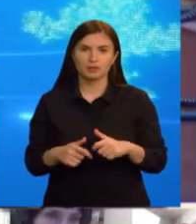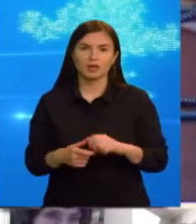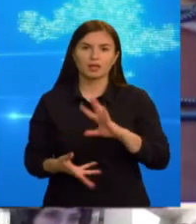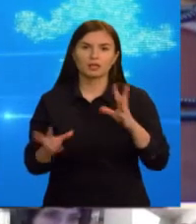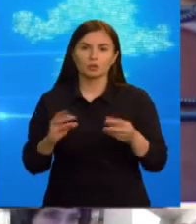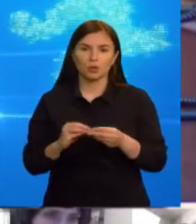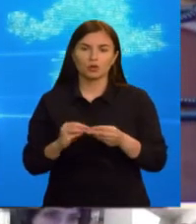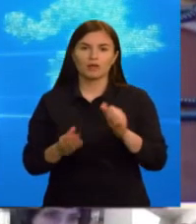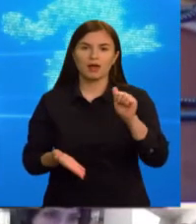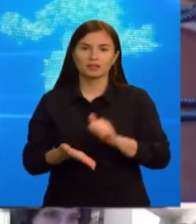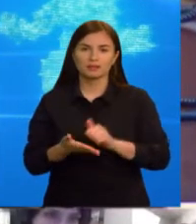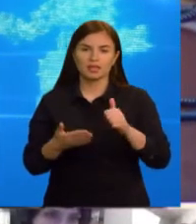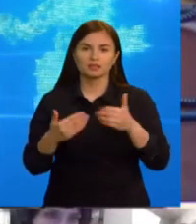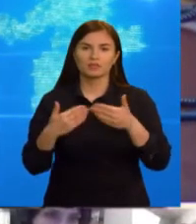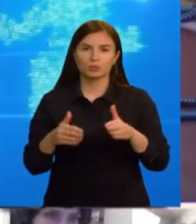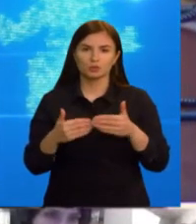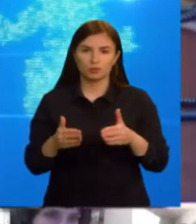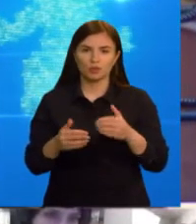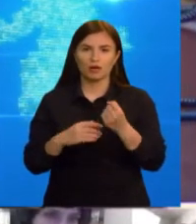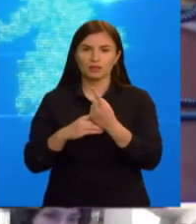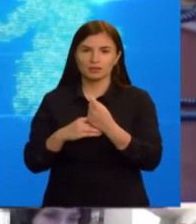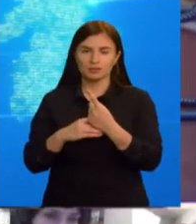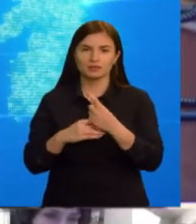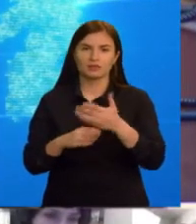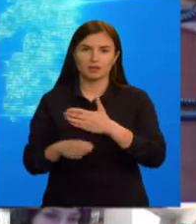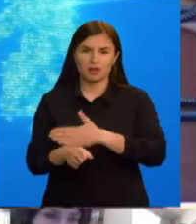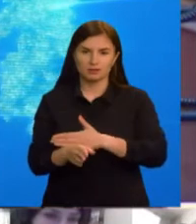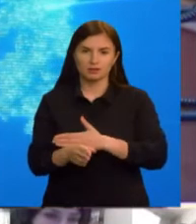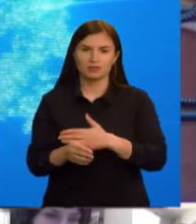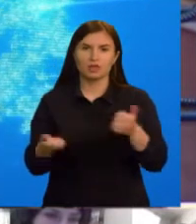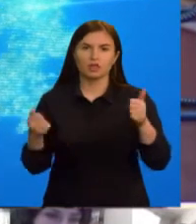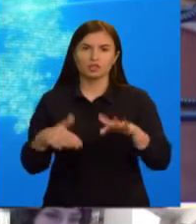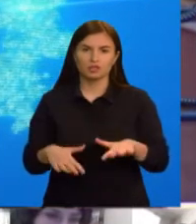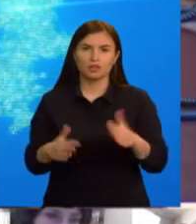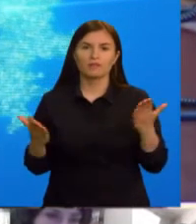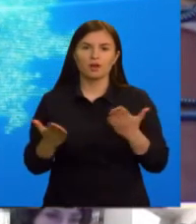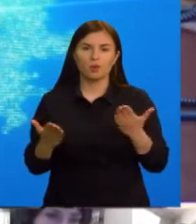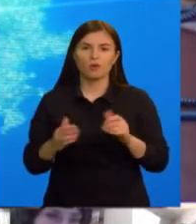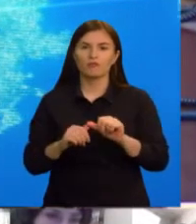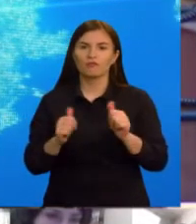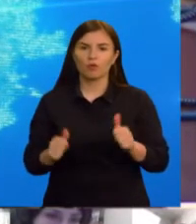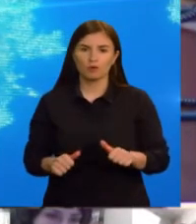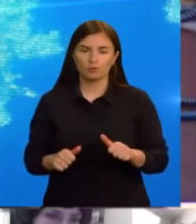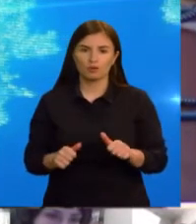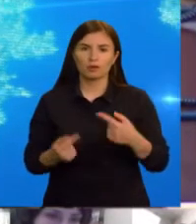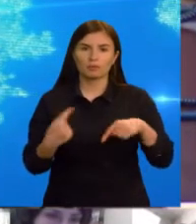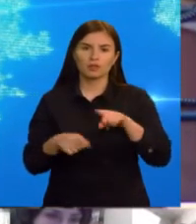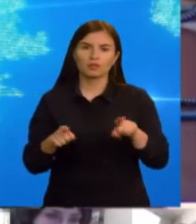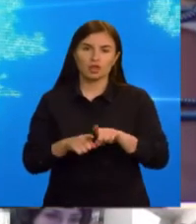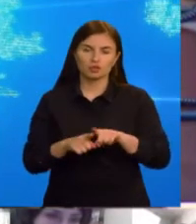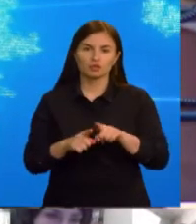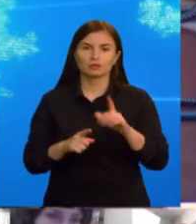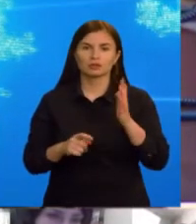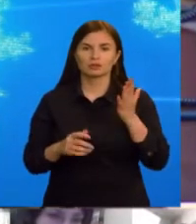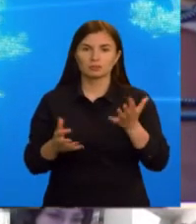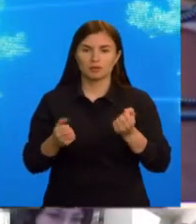итоговой аттестации выпускников 11 классов. Решение, в какой форме, мы также примем